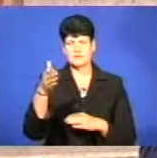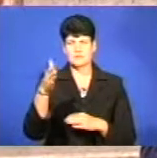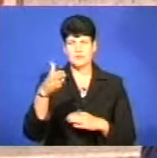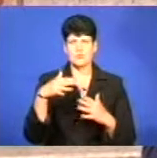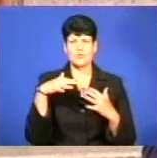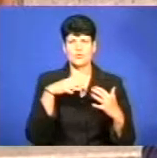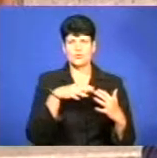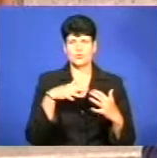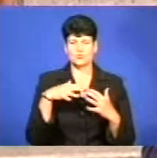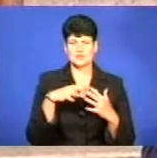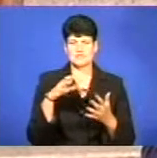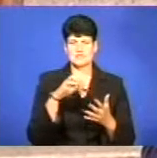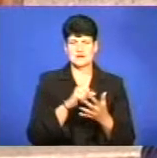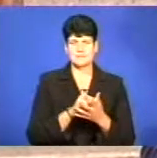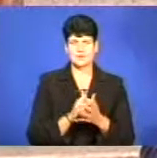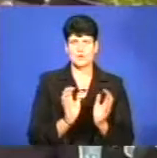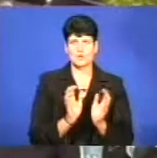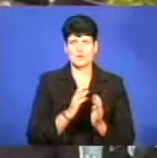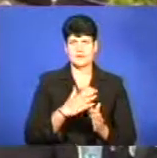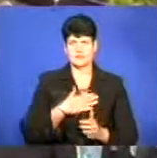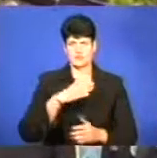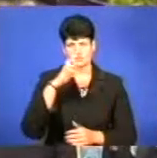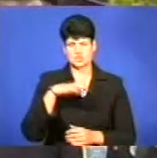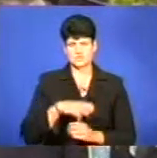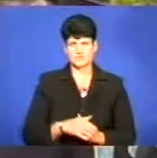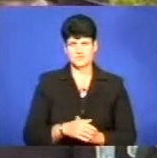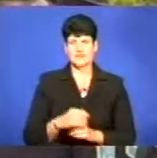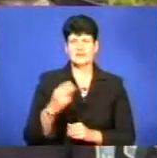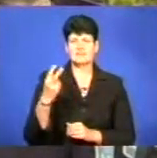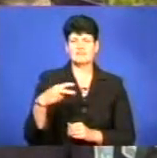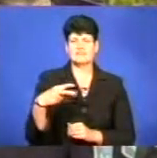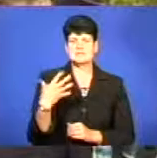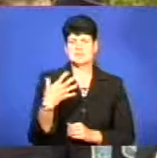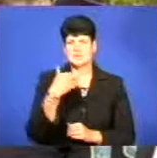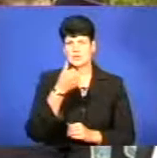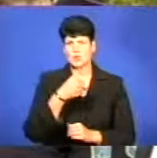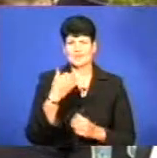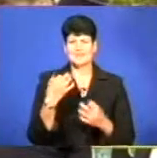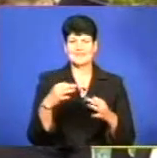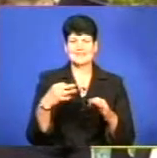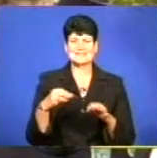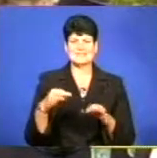воюють з загарбником і оберігають нашу державність. 25 років незалежності